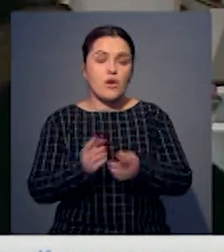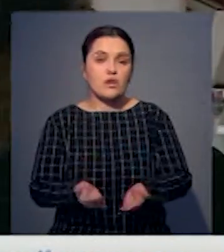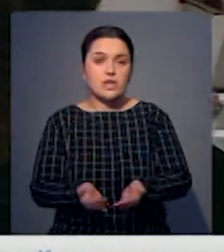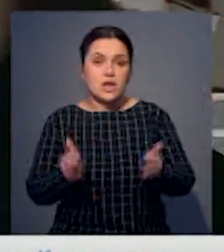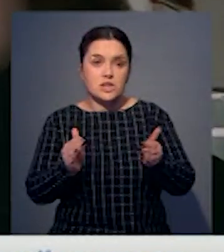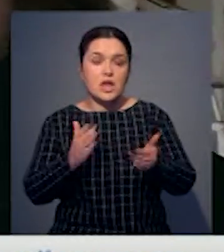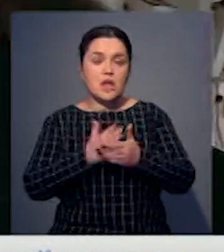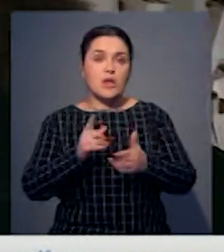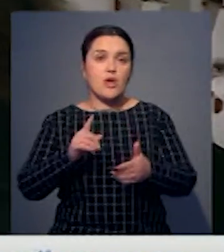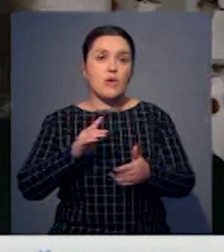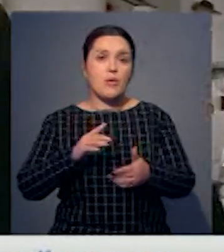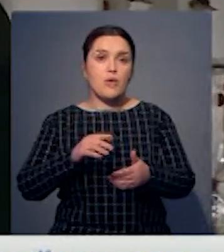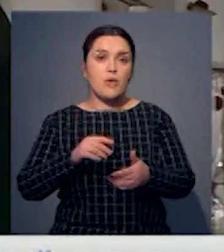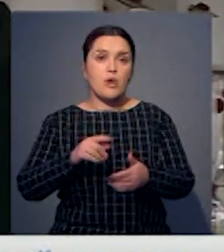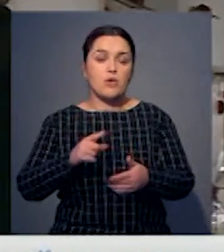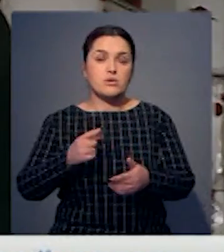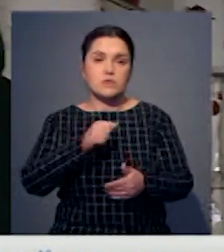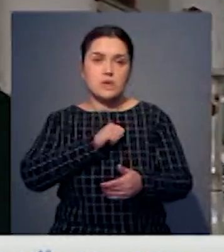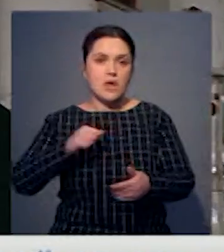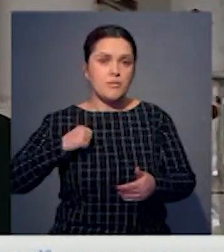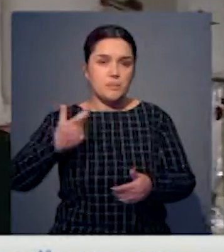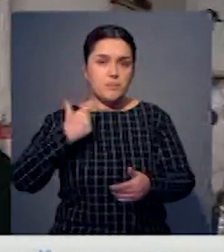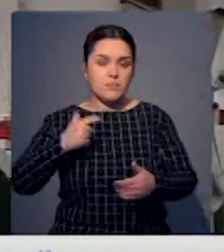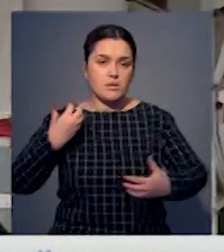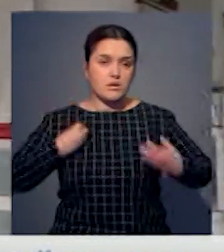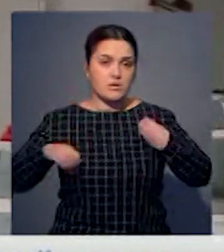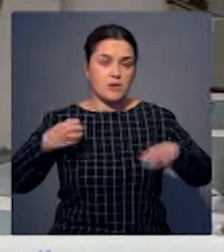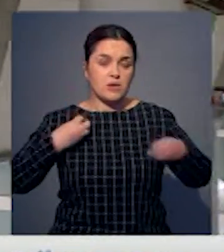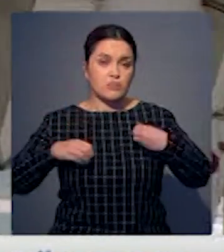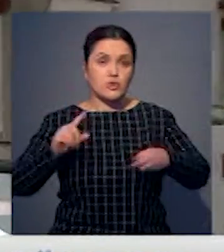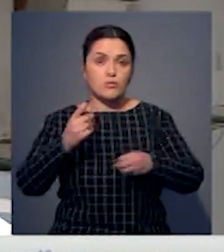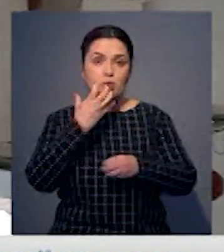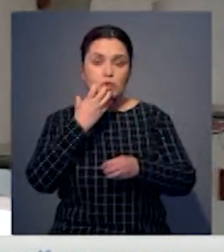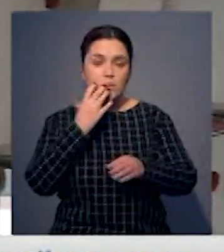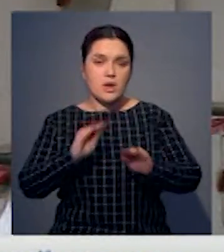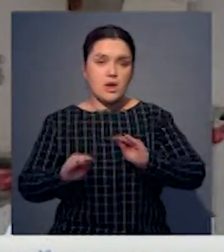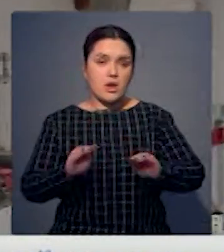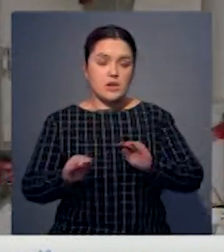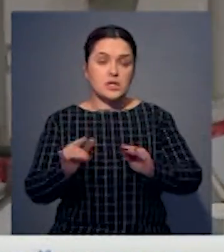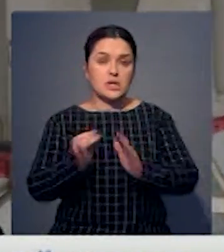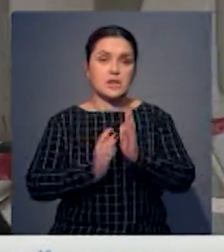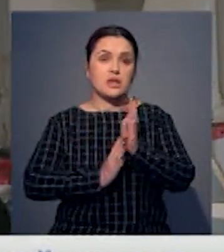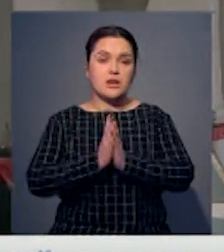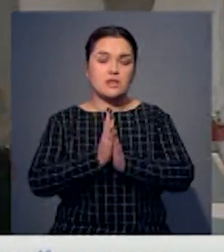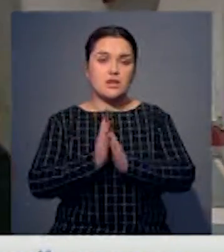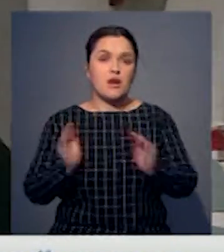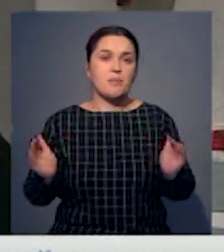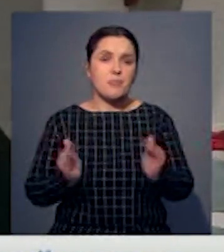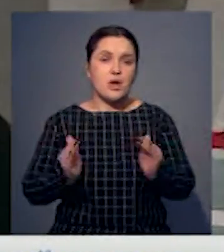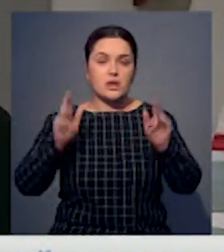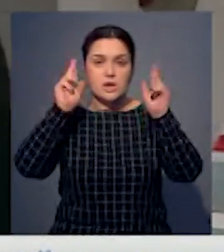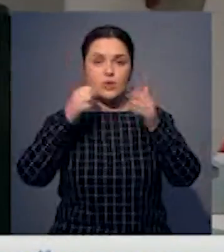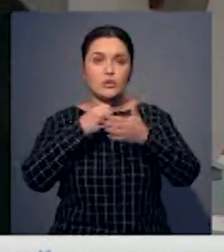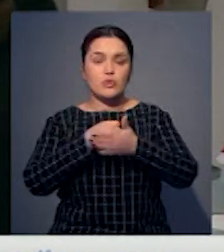затем крольчиха вырывает из себя пух, чтобы утеплить гнездо, и здесь растут маленькие крольчата